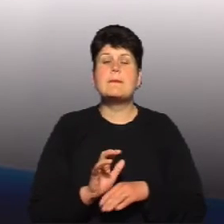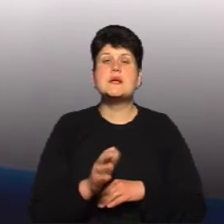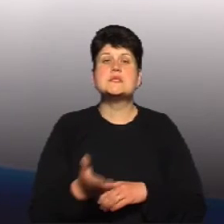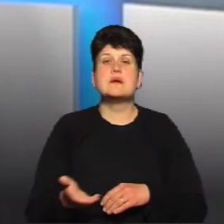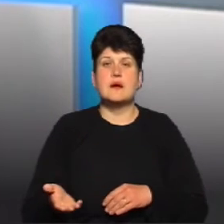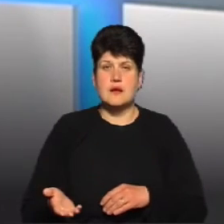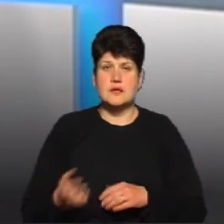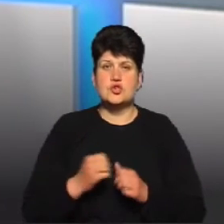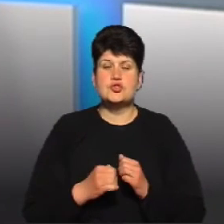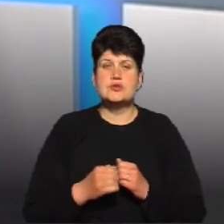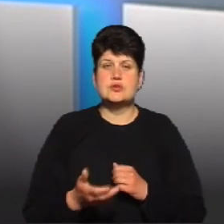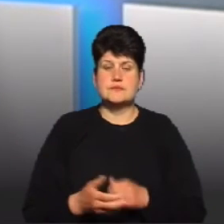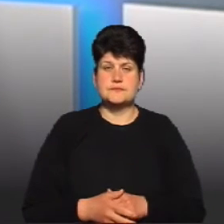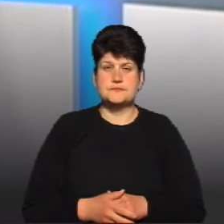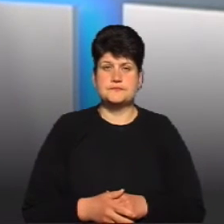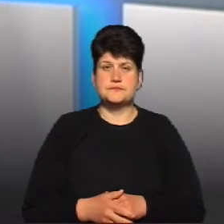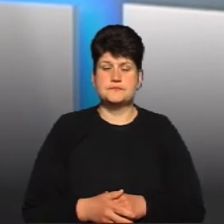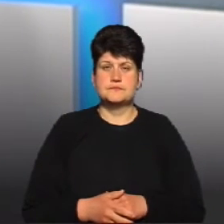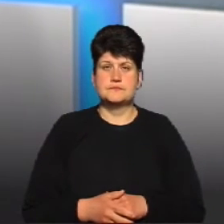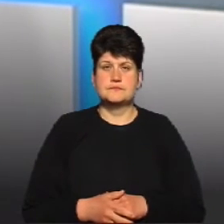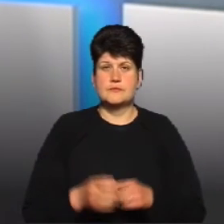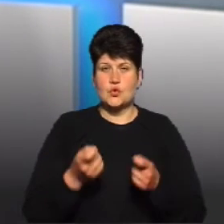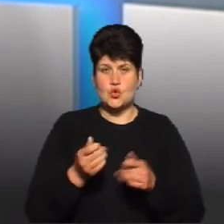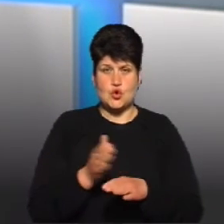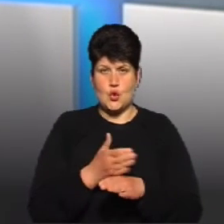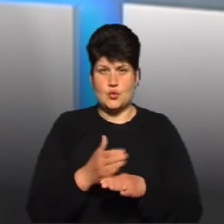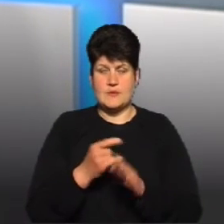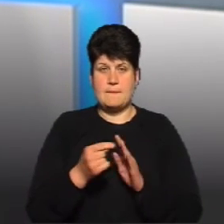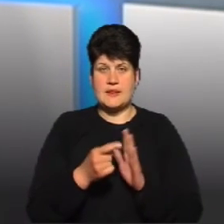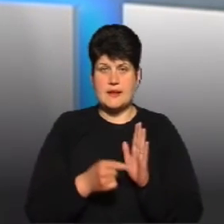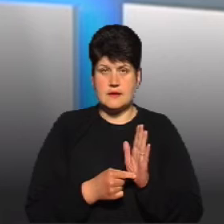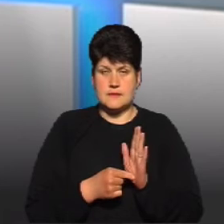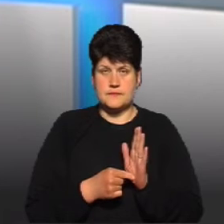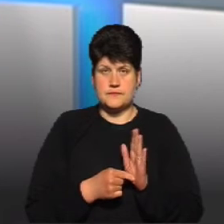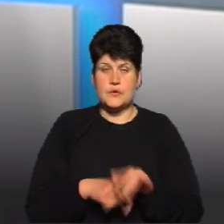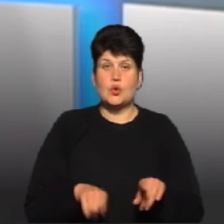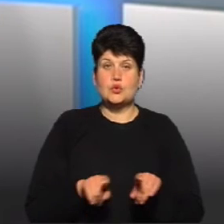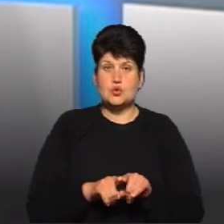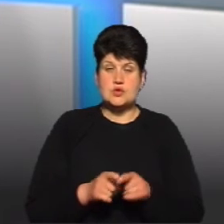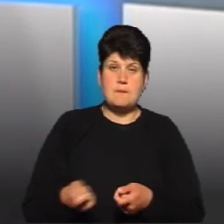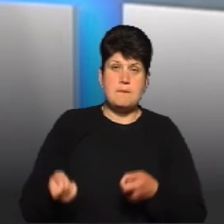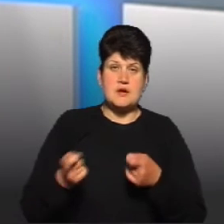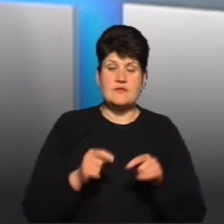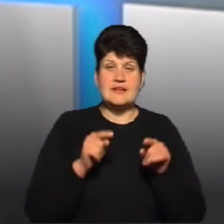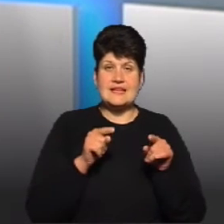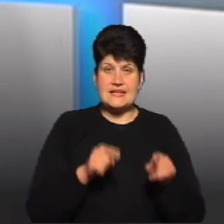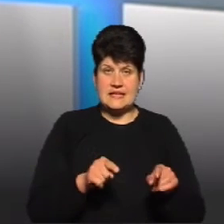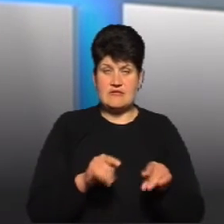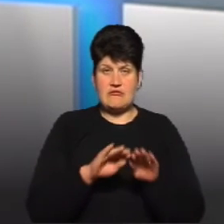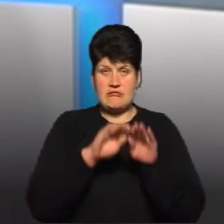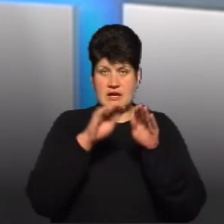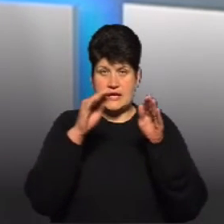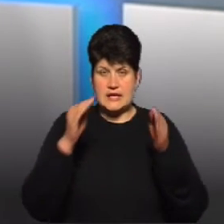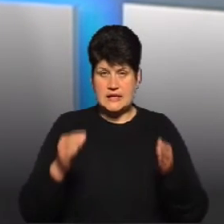найчастіше людей? Так, трошки розібрав ваше питання. Отож, перевозили їх вкритих так званих товарних вагонах,